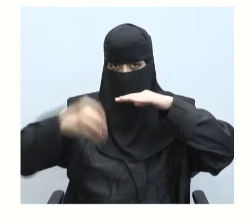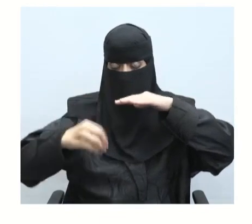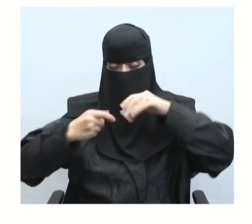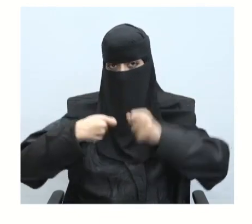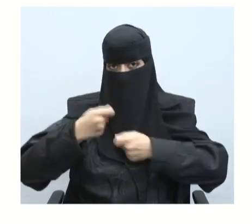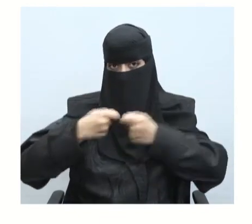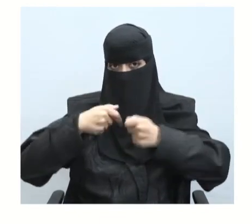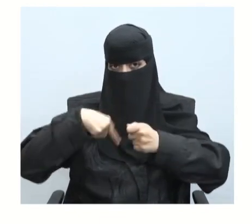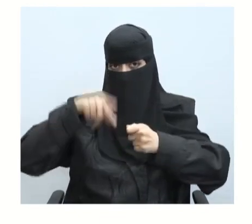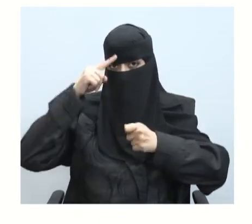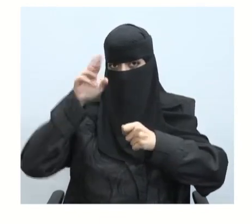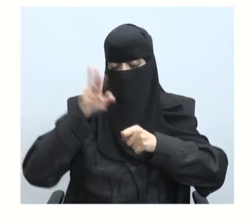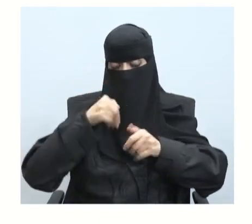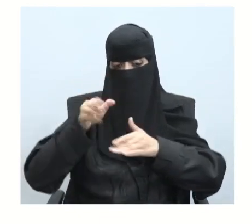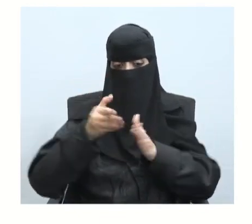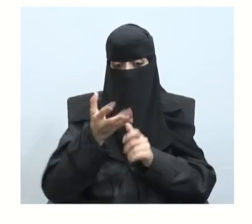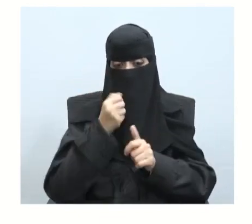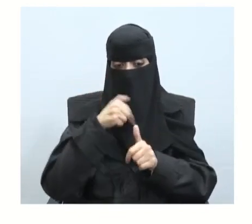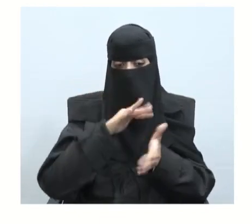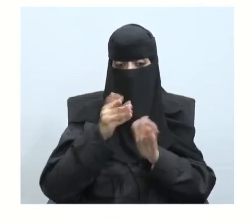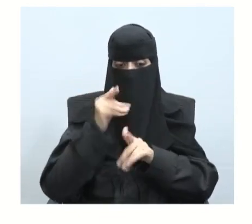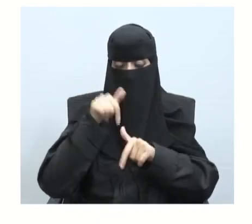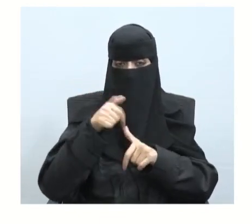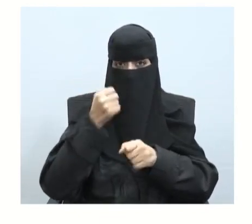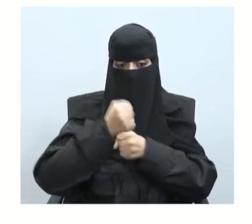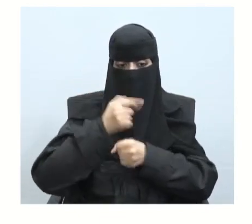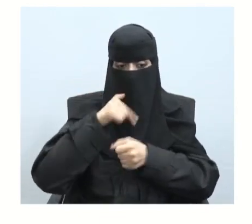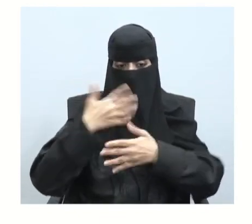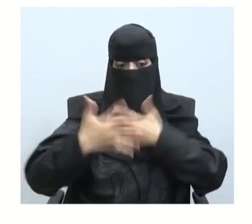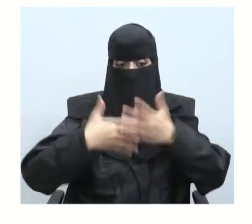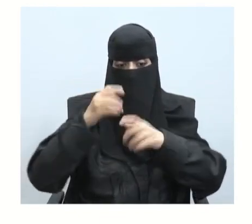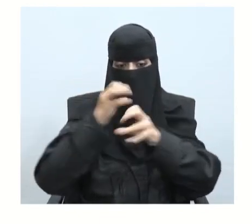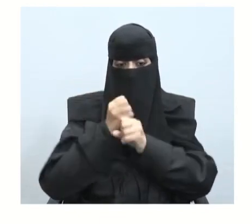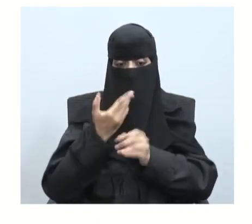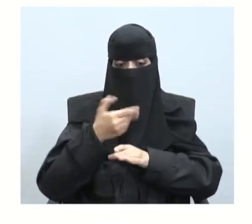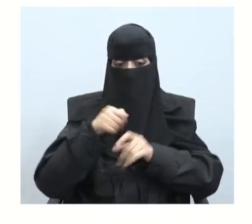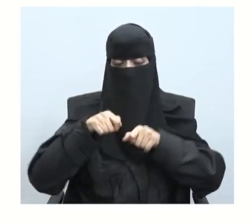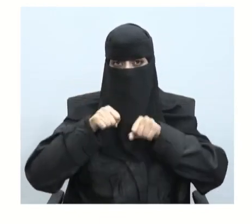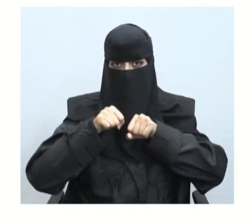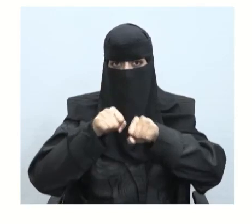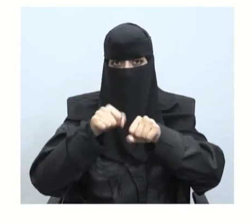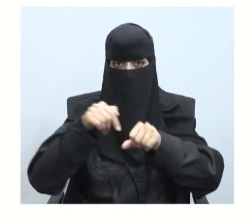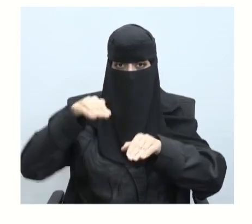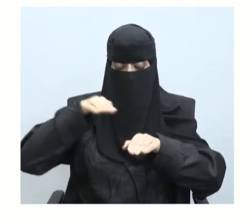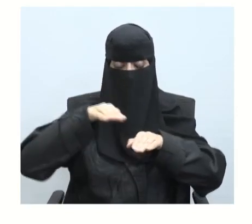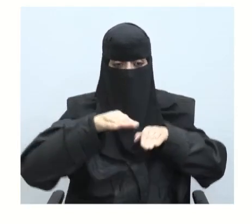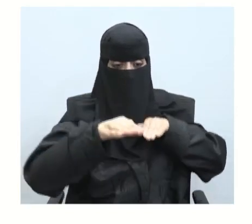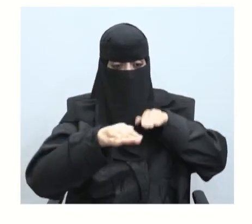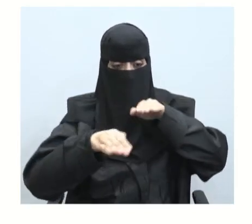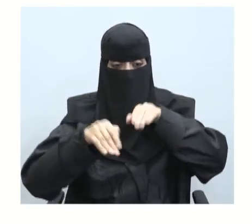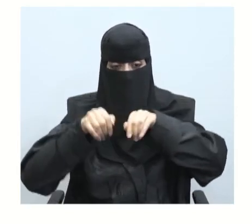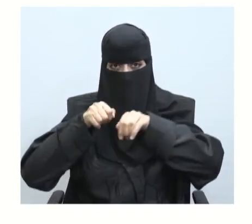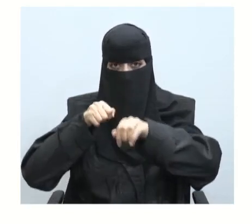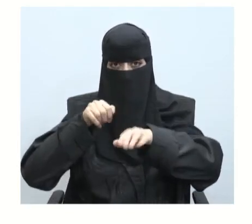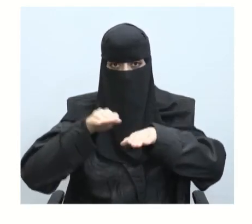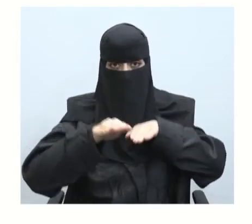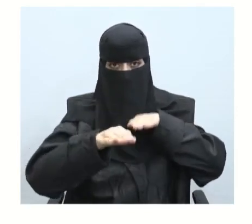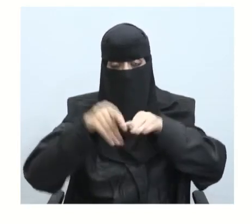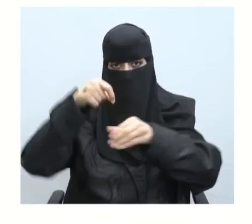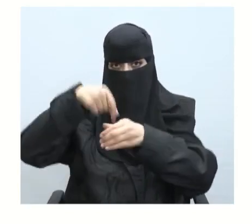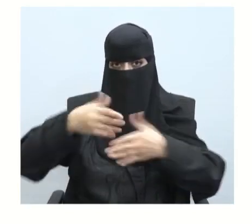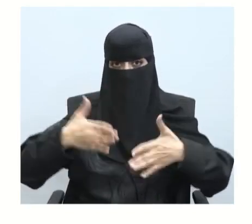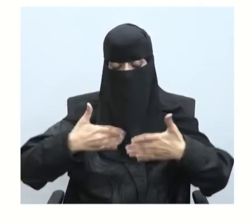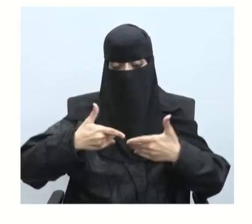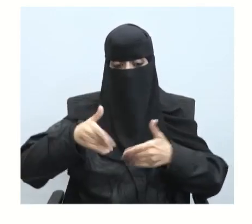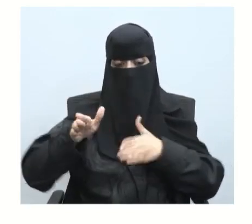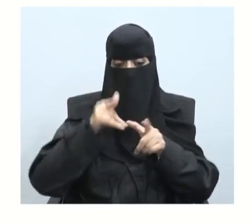شرحناها بمثالين اثنين اما بالنسبه لاثباتنا الطاقه المحفوظه اثبتناها عندما شرحنا عربه التزلج